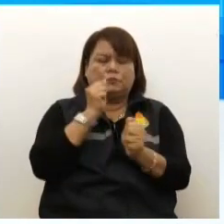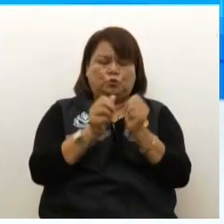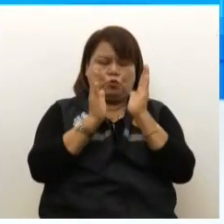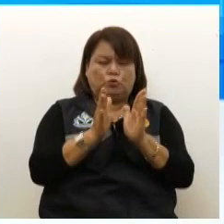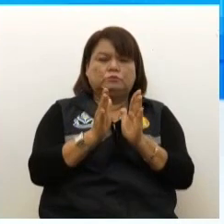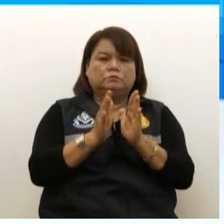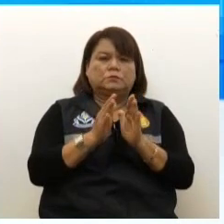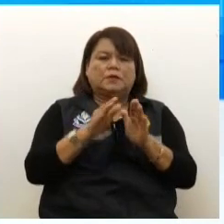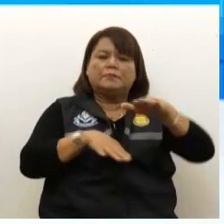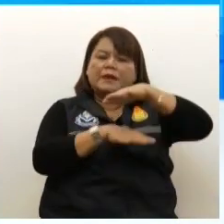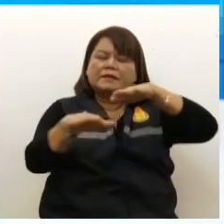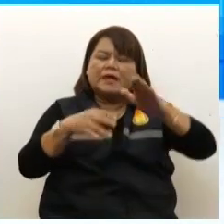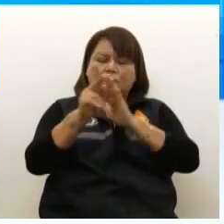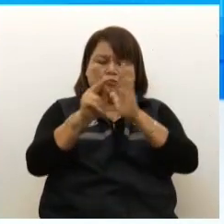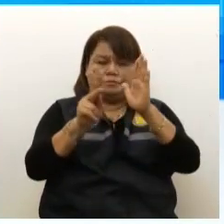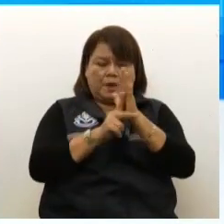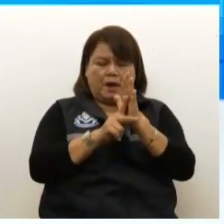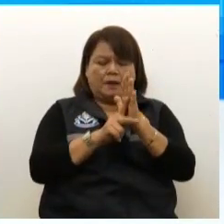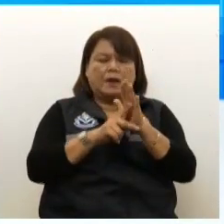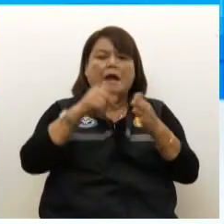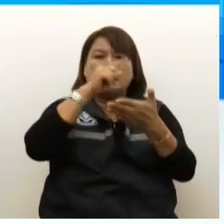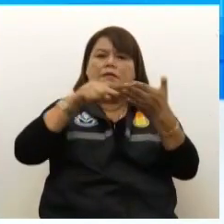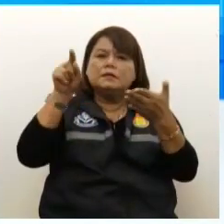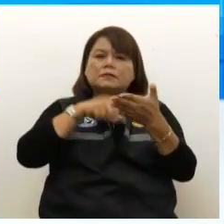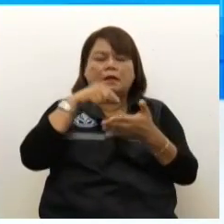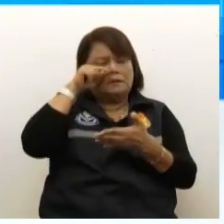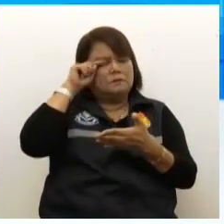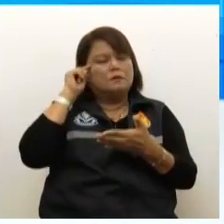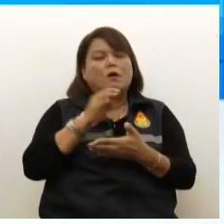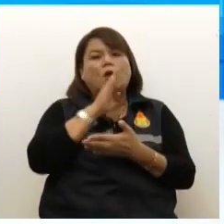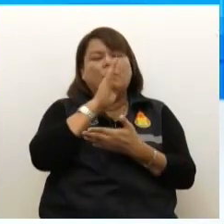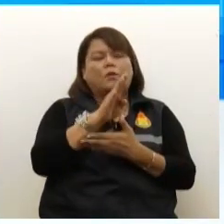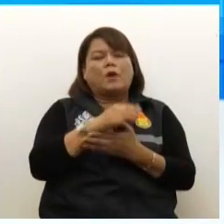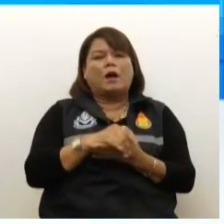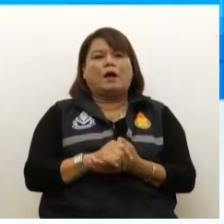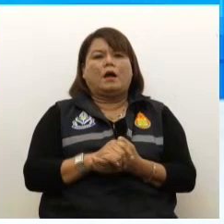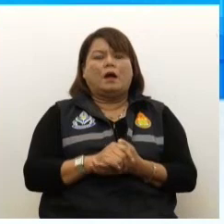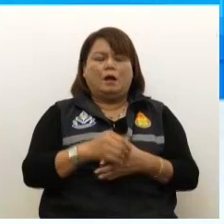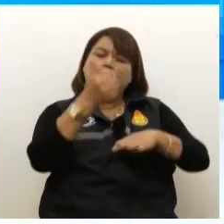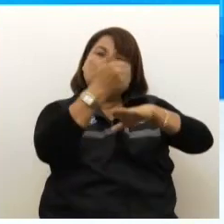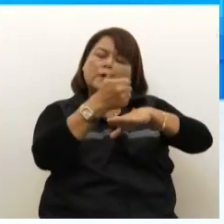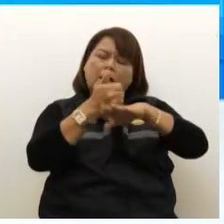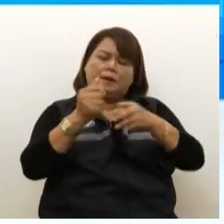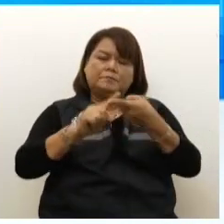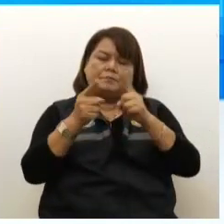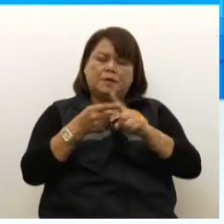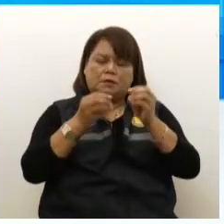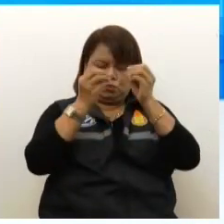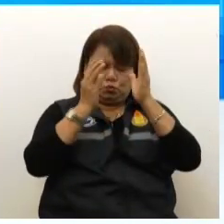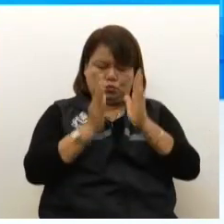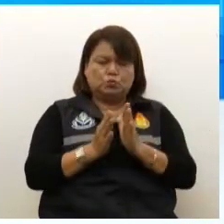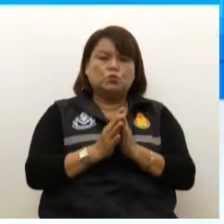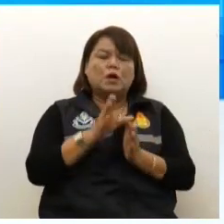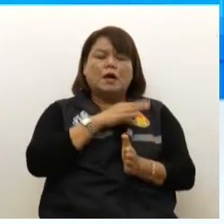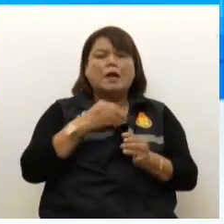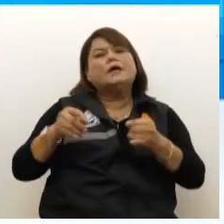ใต้ข้อกฎหมายและกติกาการเลือกตั้งอันนี้ก็ขอเน้นย้ำกับท่านผู้บริหารเพื่อนครูนะครับและ